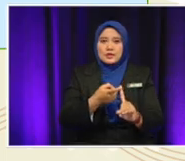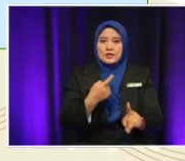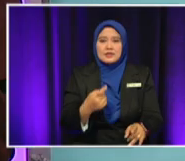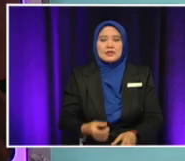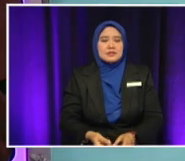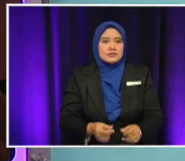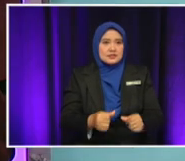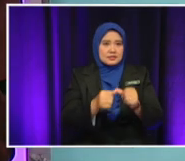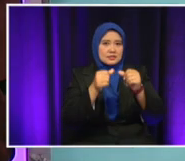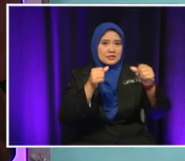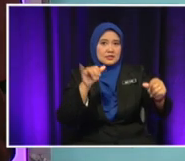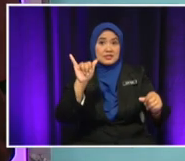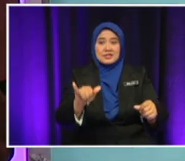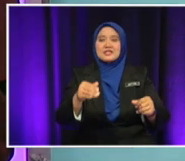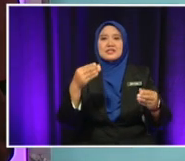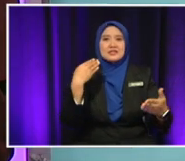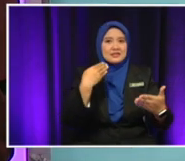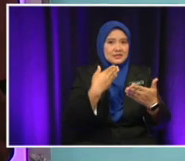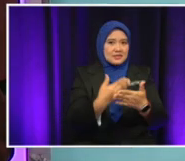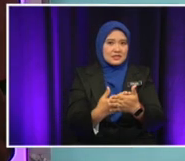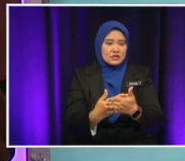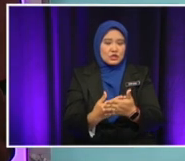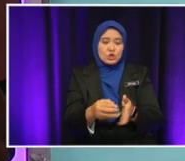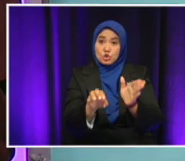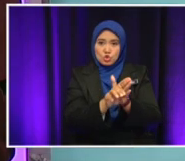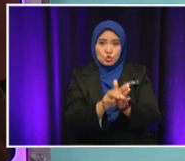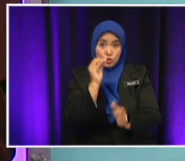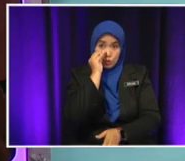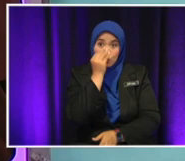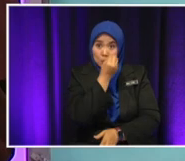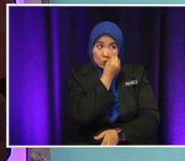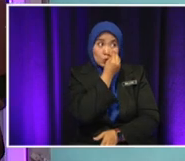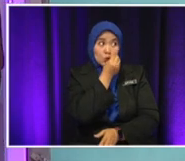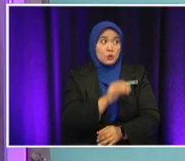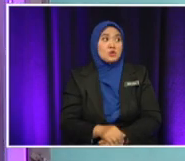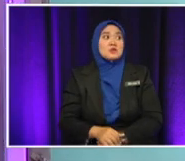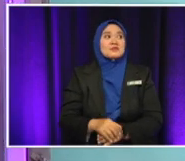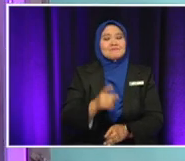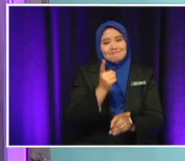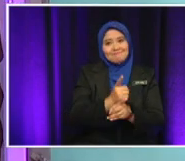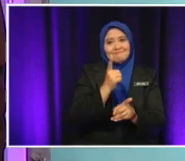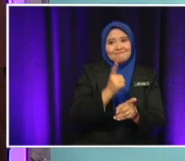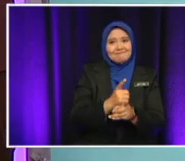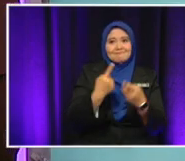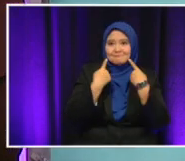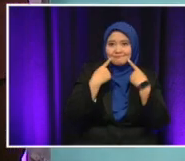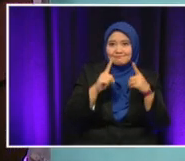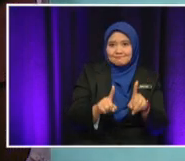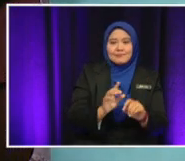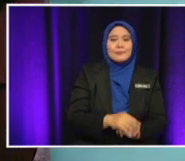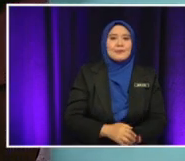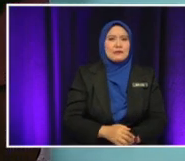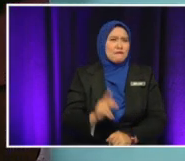betul karena ini nah kemudian eee foto ataupun gambar makro Oke jadi pastikan